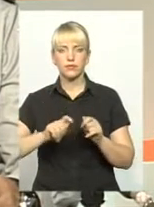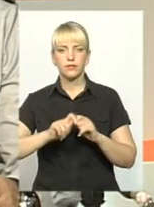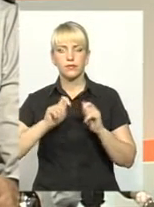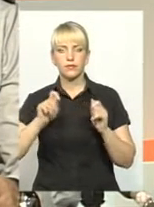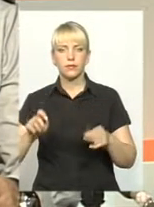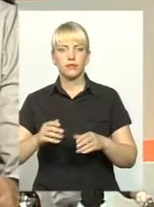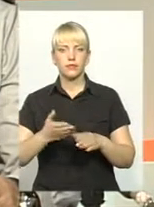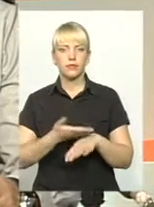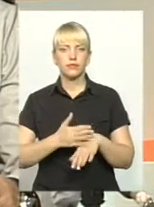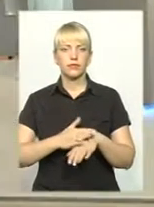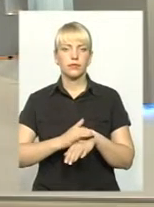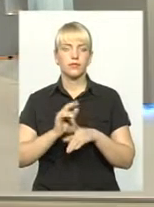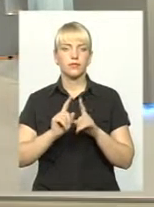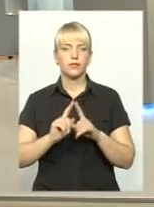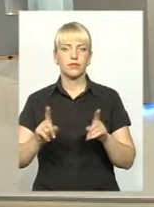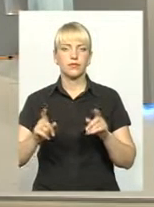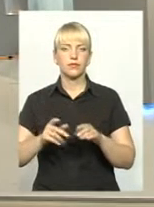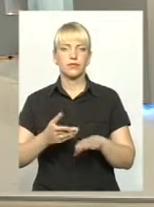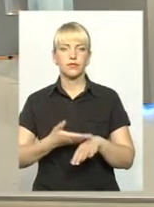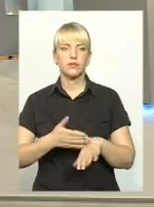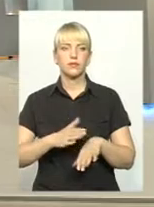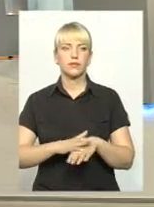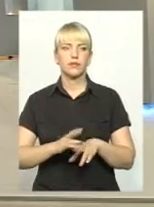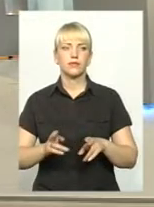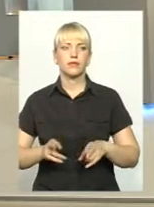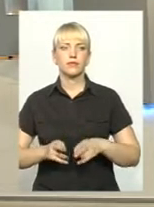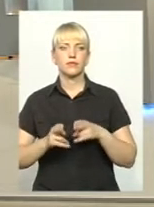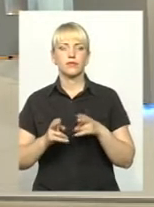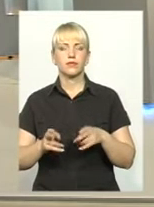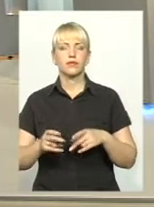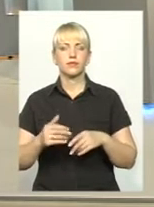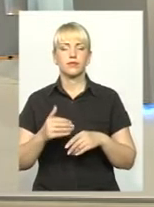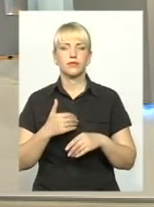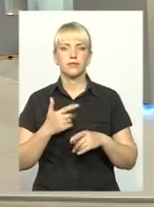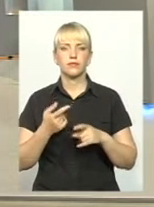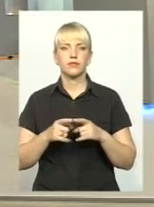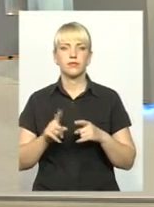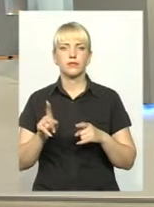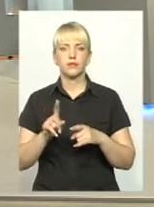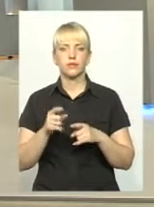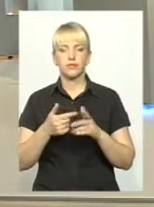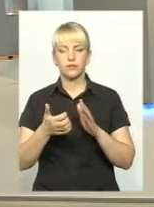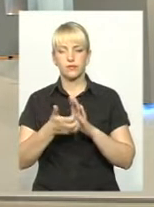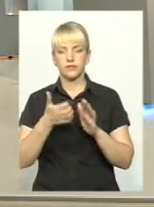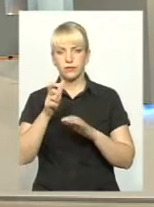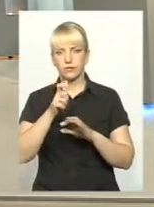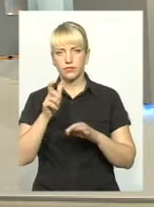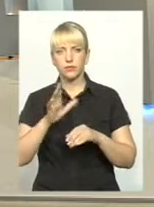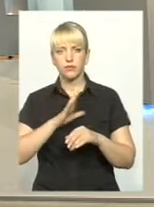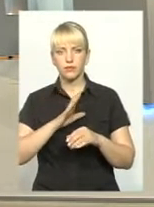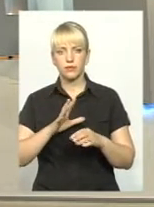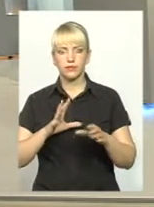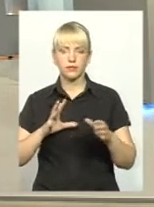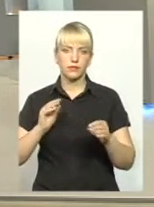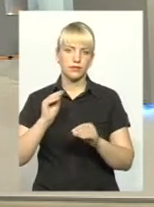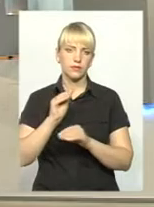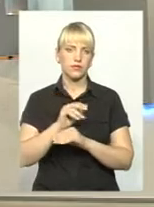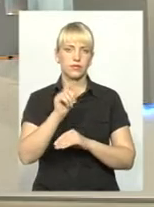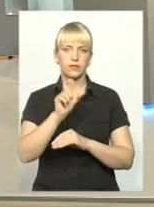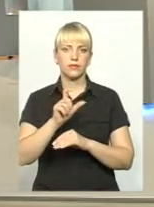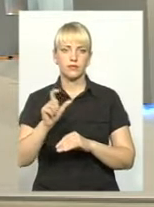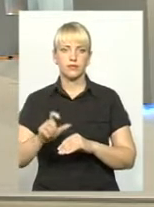тяжких злочинів. Ну, хочеться сподіватися, що і той некомплект буде покритий новими фахівцями і дійдуть руки до